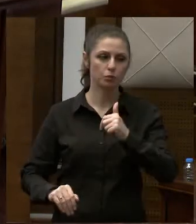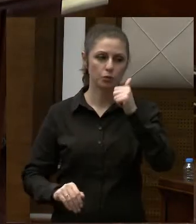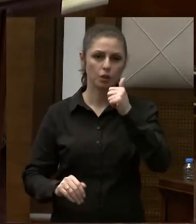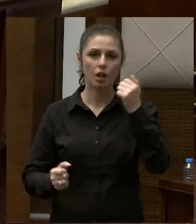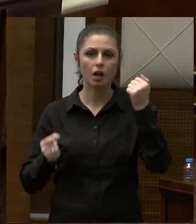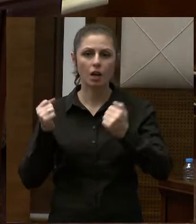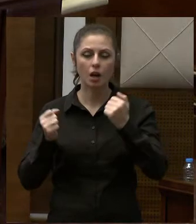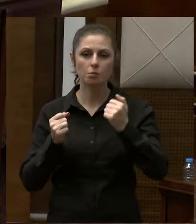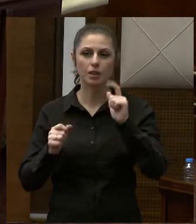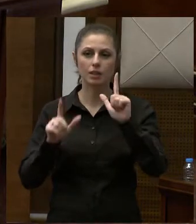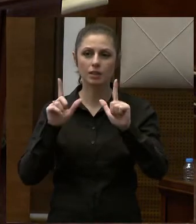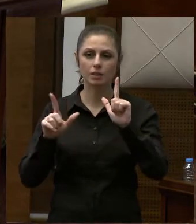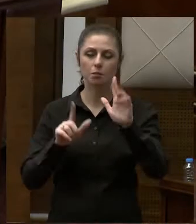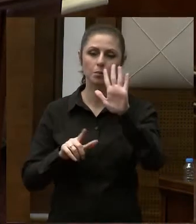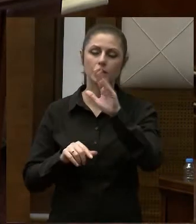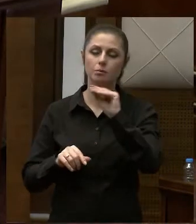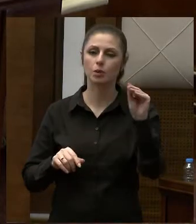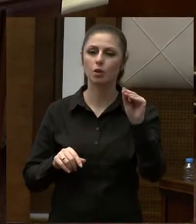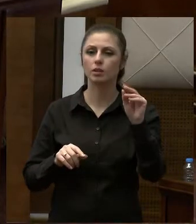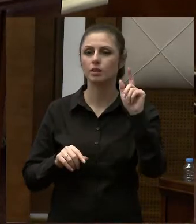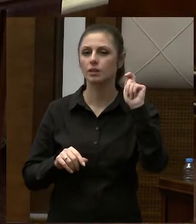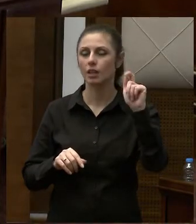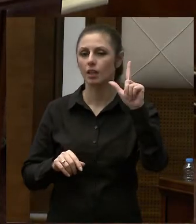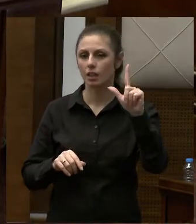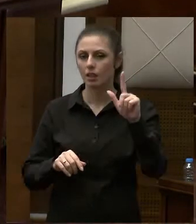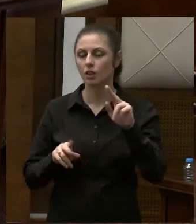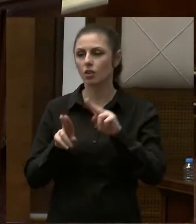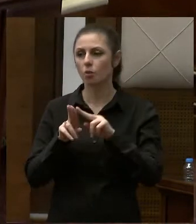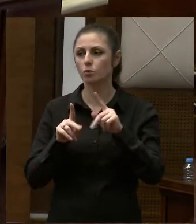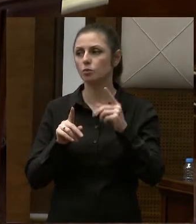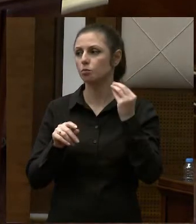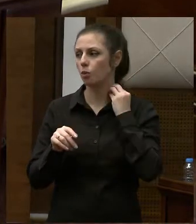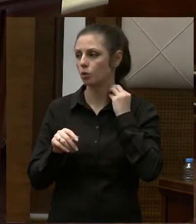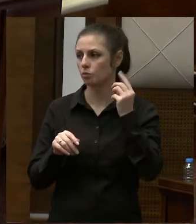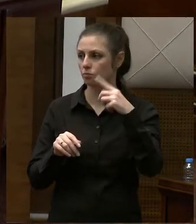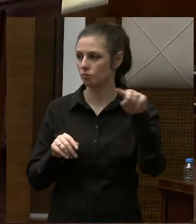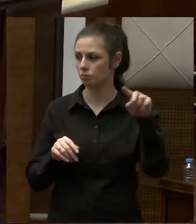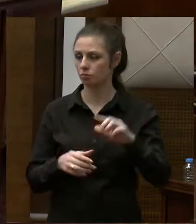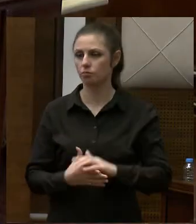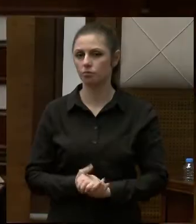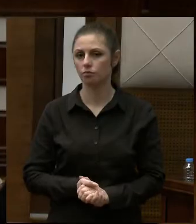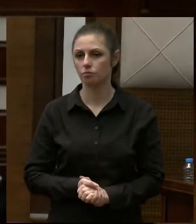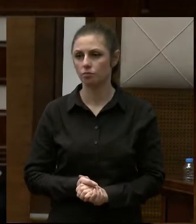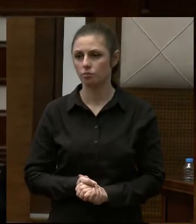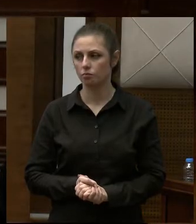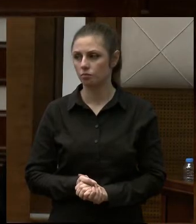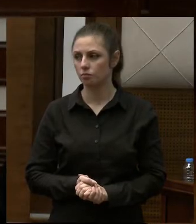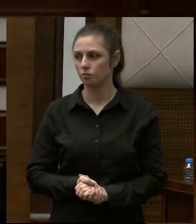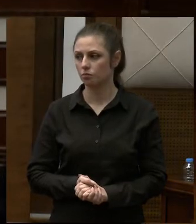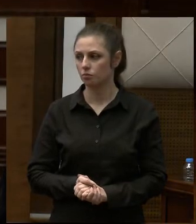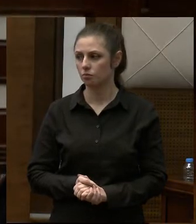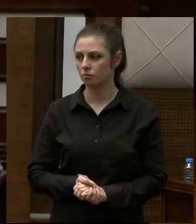için 5 milyon TL faiz artırım komisyon olarak borçlanması. Denetim komisyonu duyurum isterseniz. Denetim komisyonu